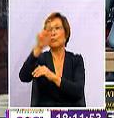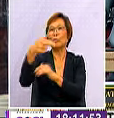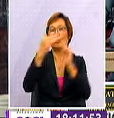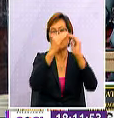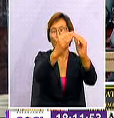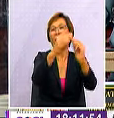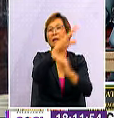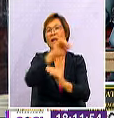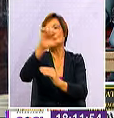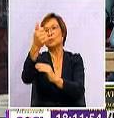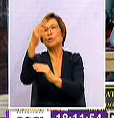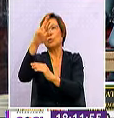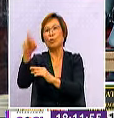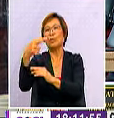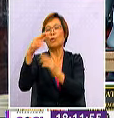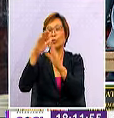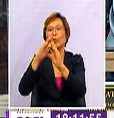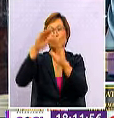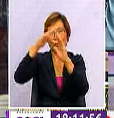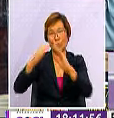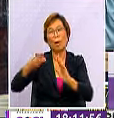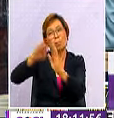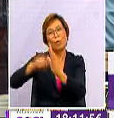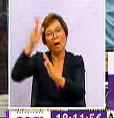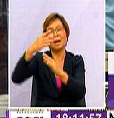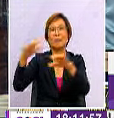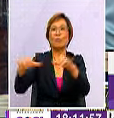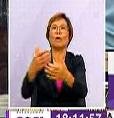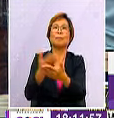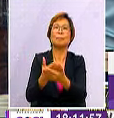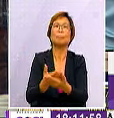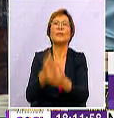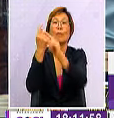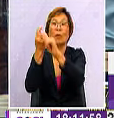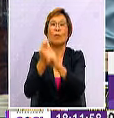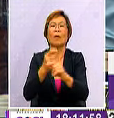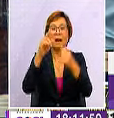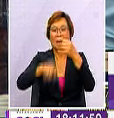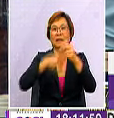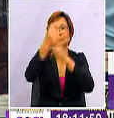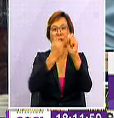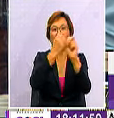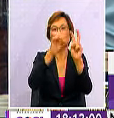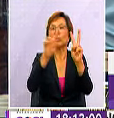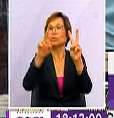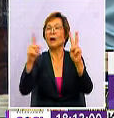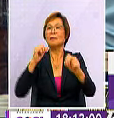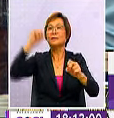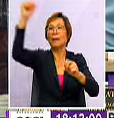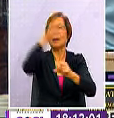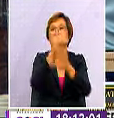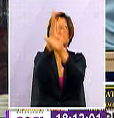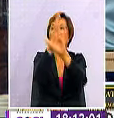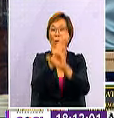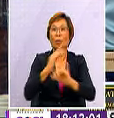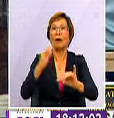unit rumah termasuk 10,000 unit rumah mampu milik akan dibina. Akhir sekali, bagi tahun 2021, Sabah dan